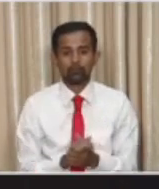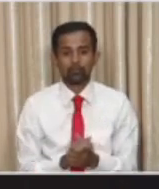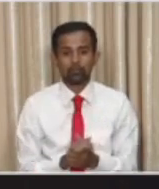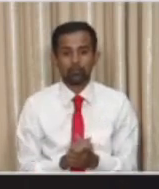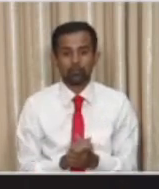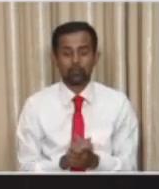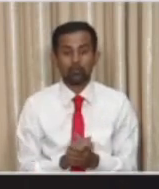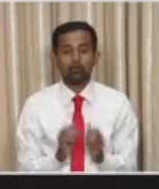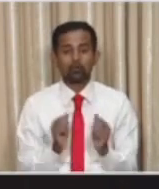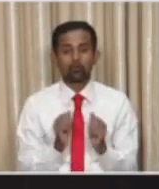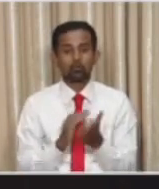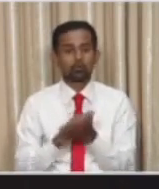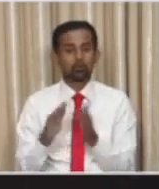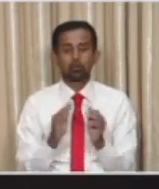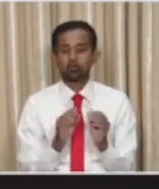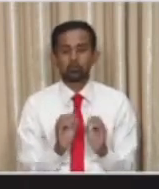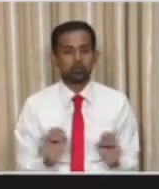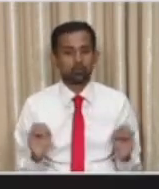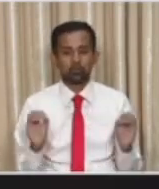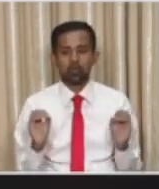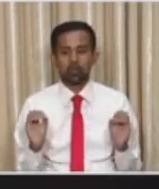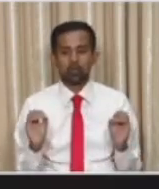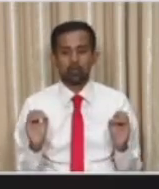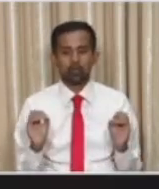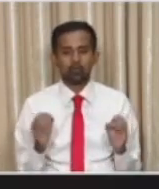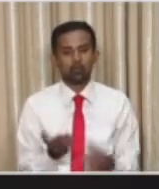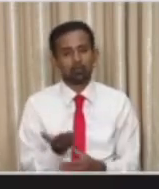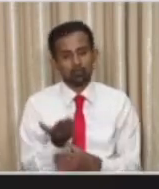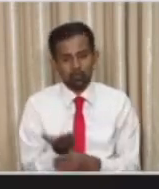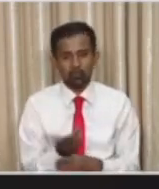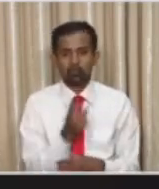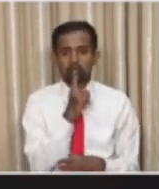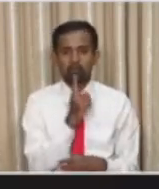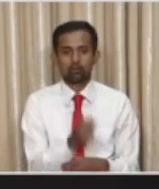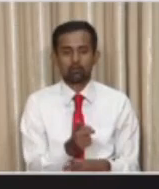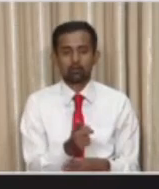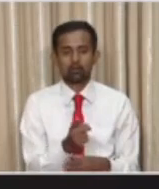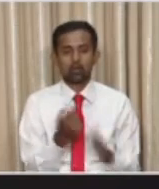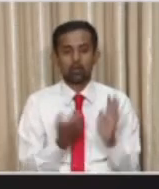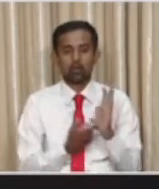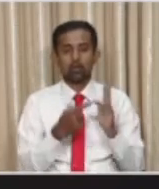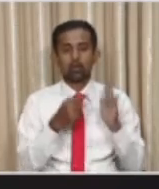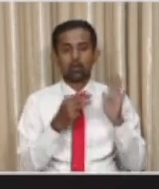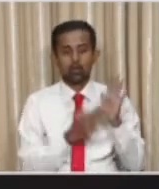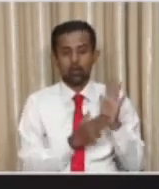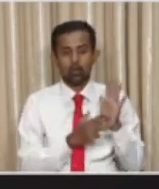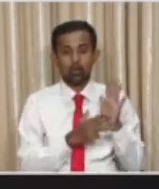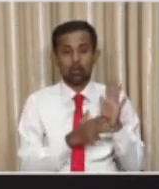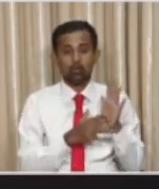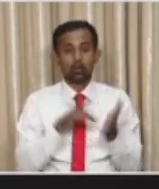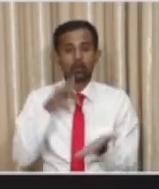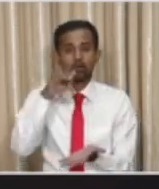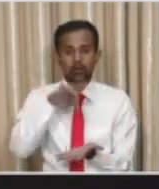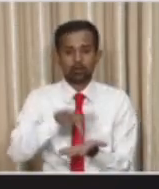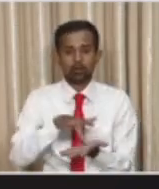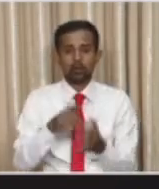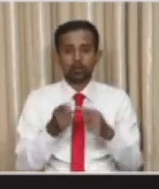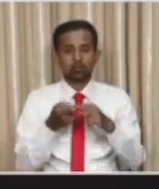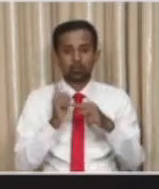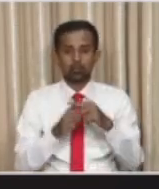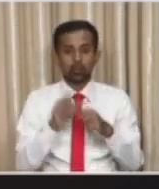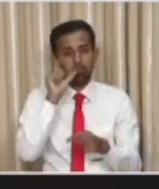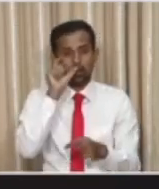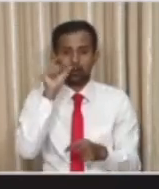ජනතාවගේ කටයුතු කරන්නේ නැහැ ගරු සභාපතිතුමනි. ඉතින් මම ඉල්ලීමක් කරනවා රෝමයේ නගරයේ උදාහරණය